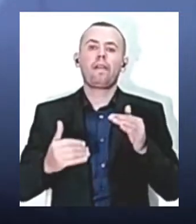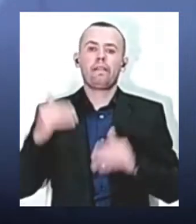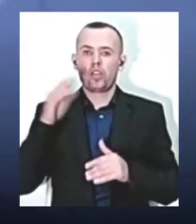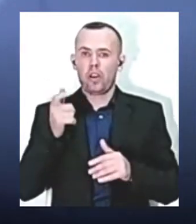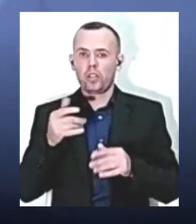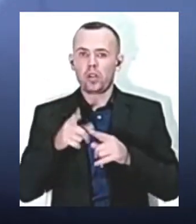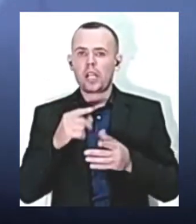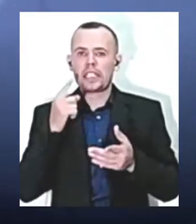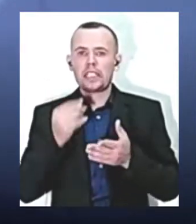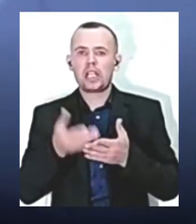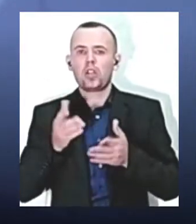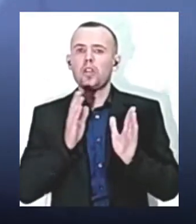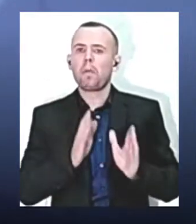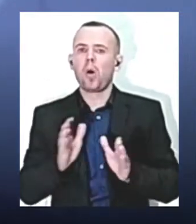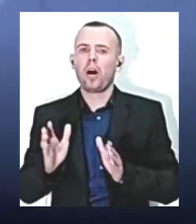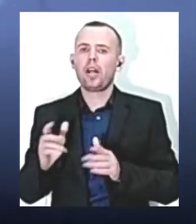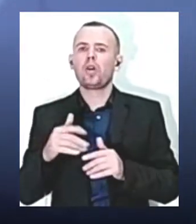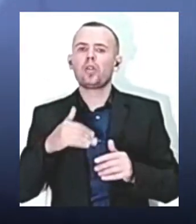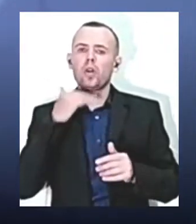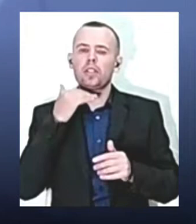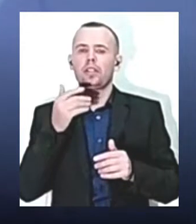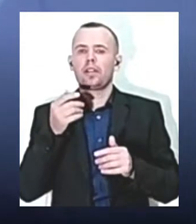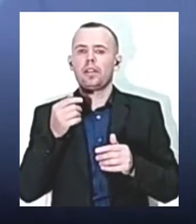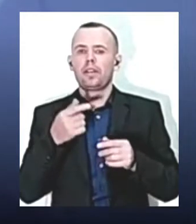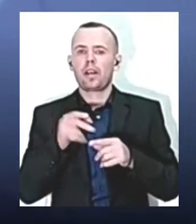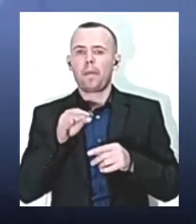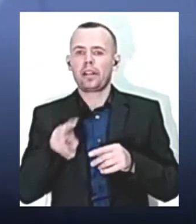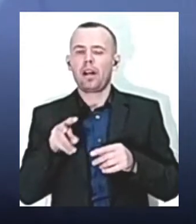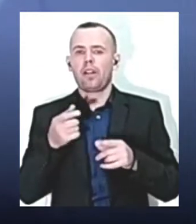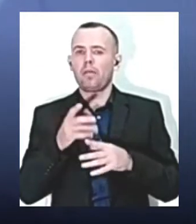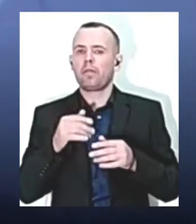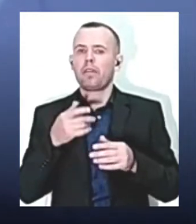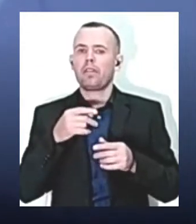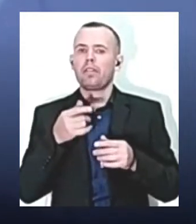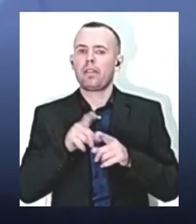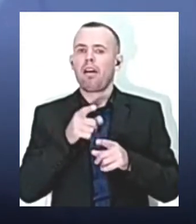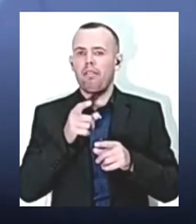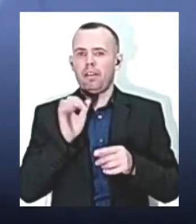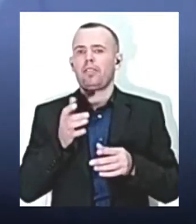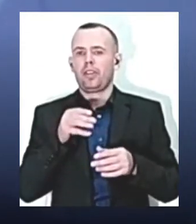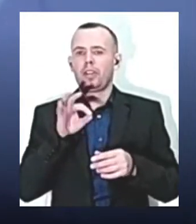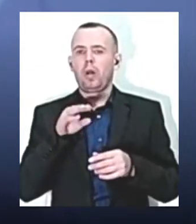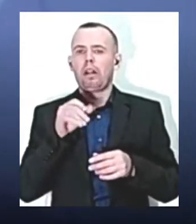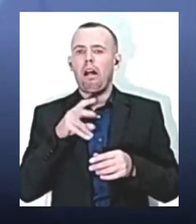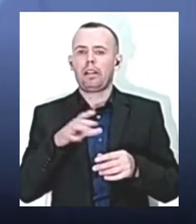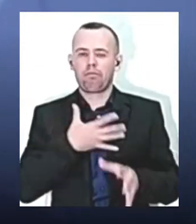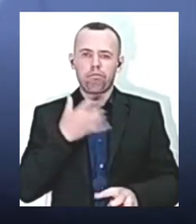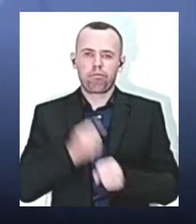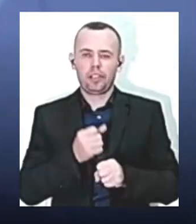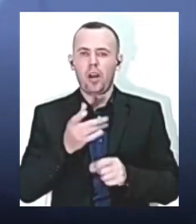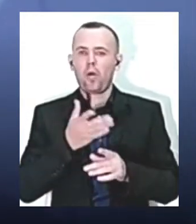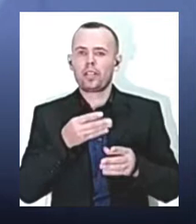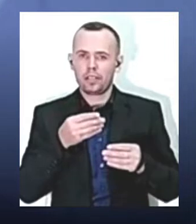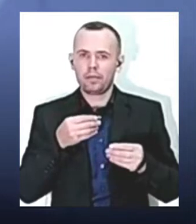порядок, безпека, тобто там є певна навіть такий, ну, для авторитарної руки, такий певний сприятливий ґрунт. І це,